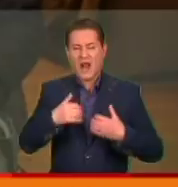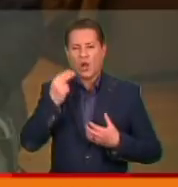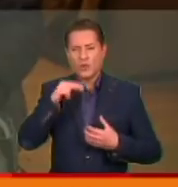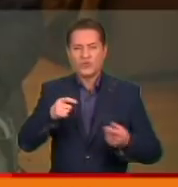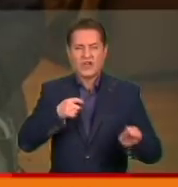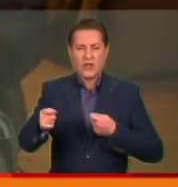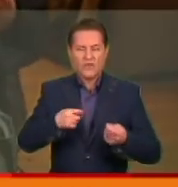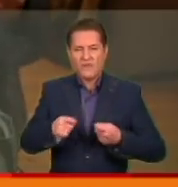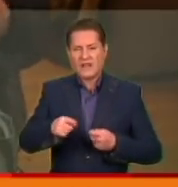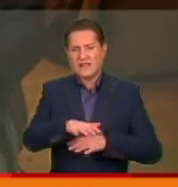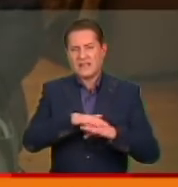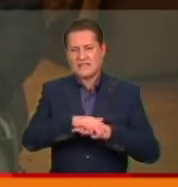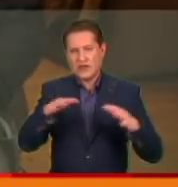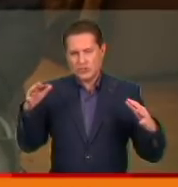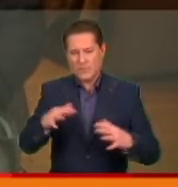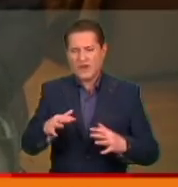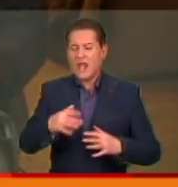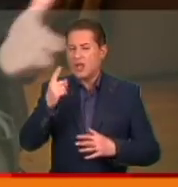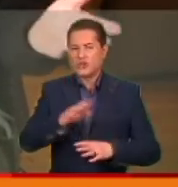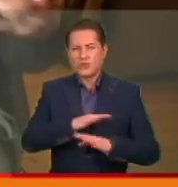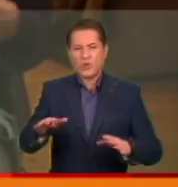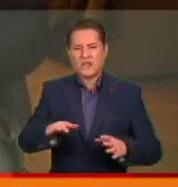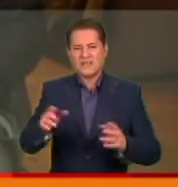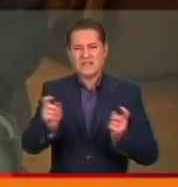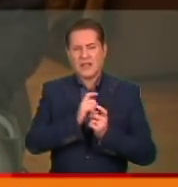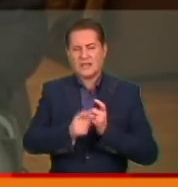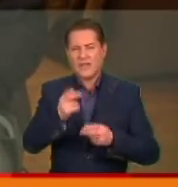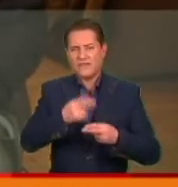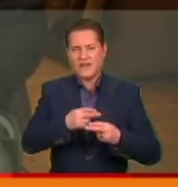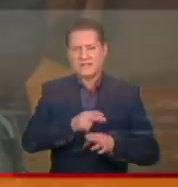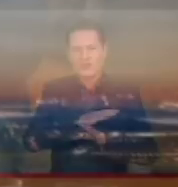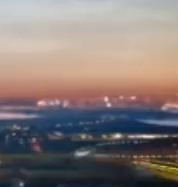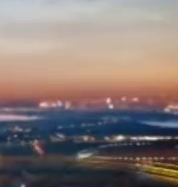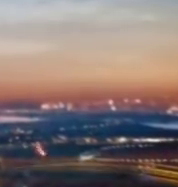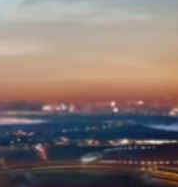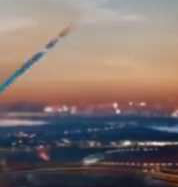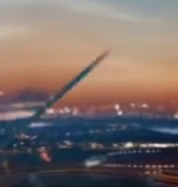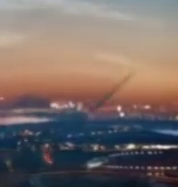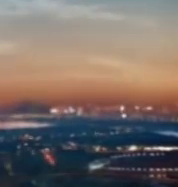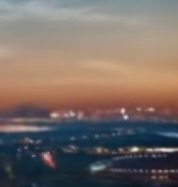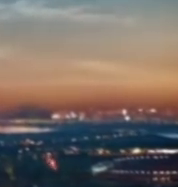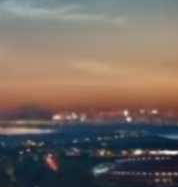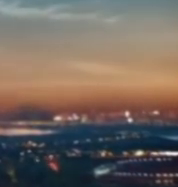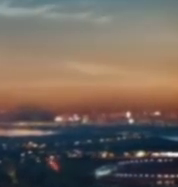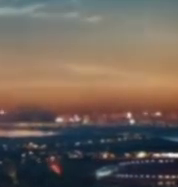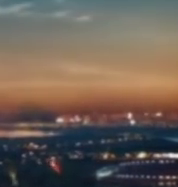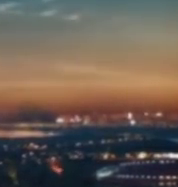змобілізоване. Жоден скандал ніколи не зашкодить моїй дружбі з Юрком Андроповичем.